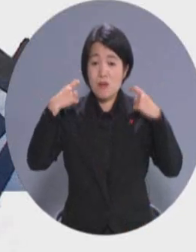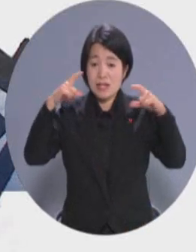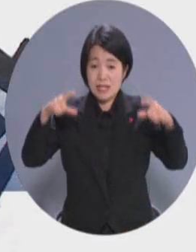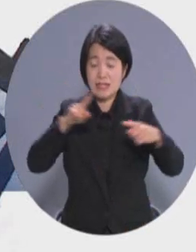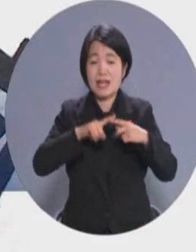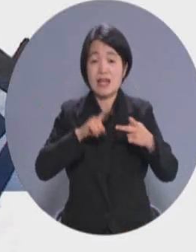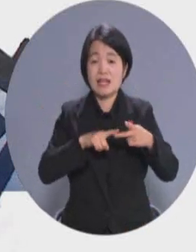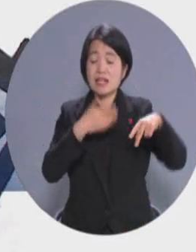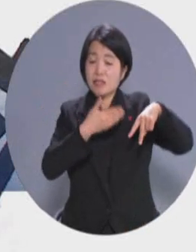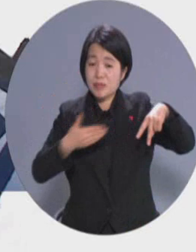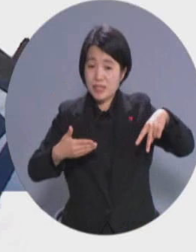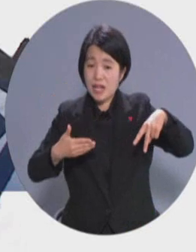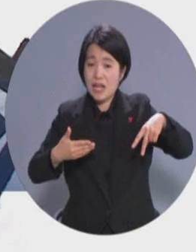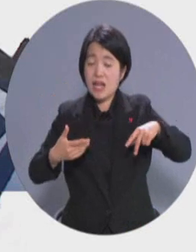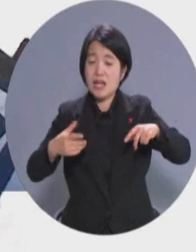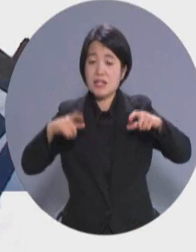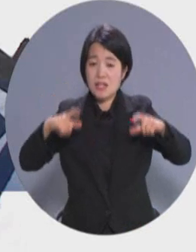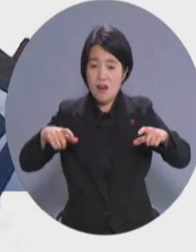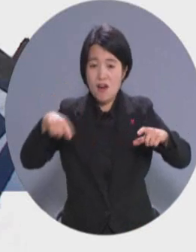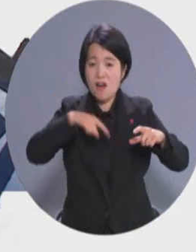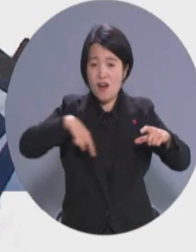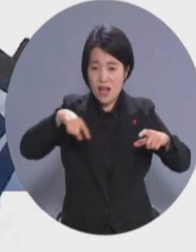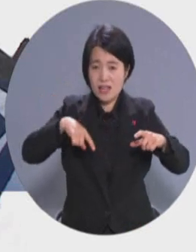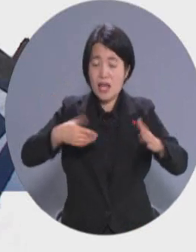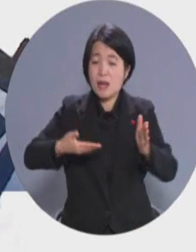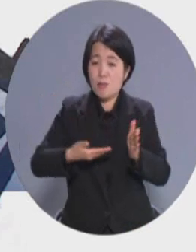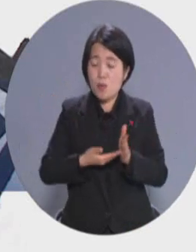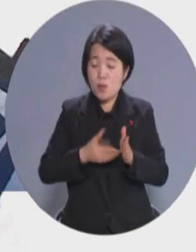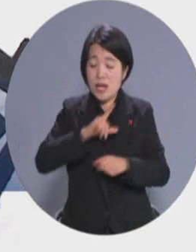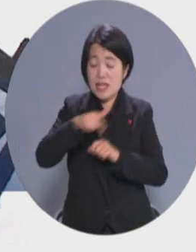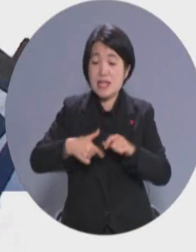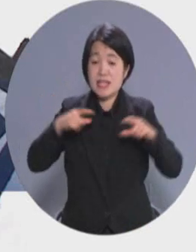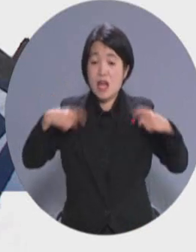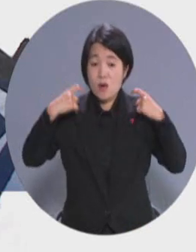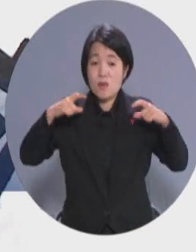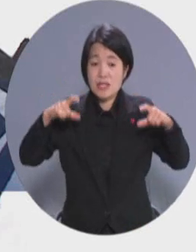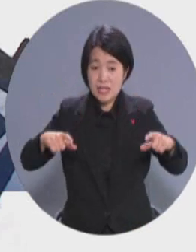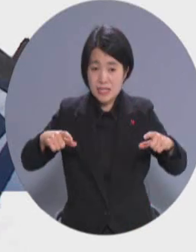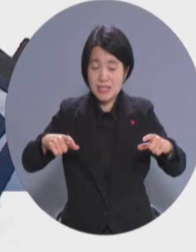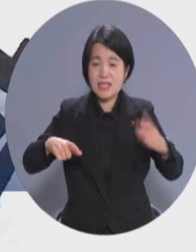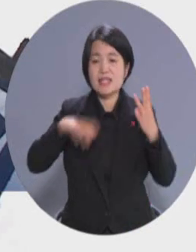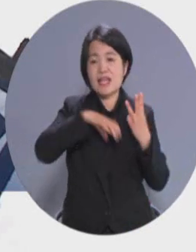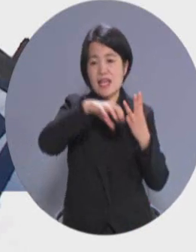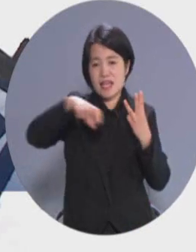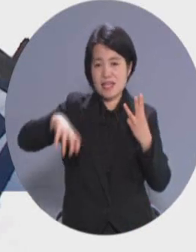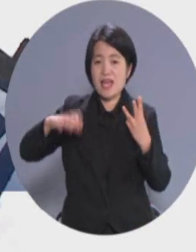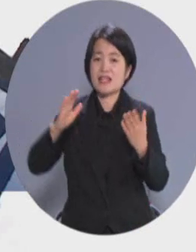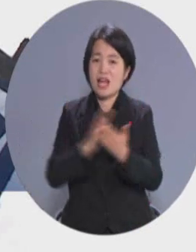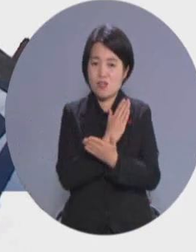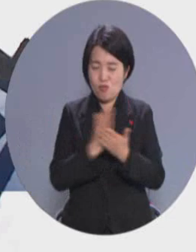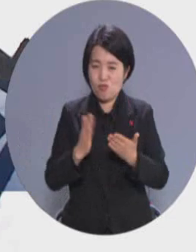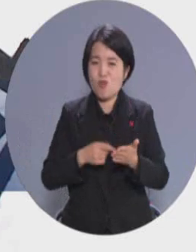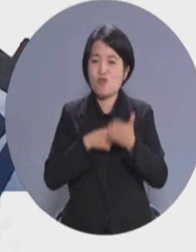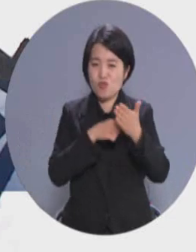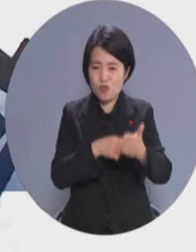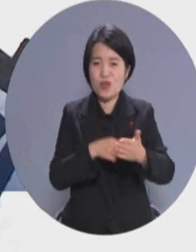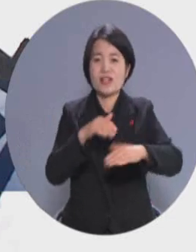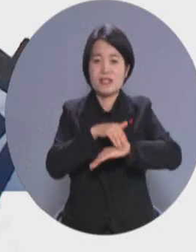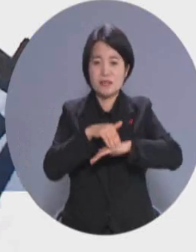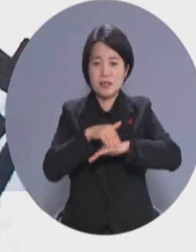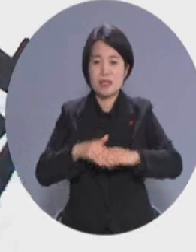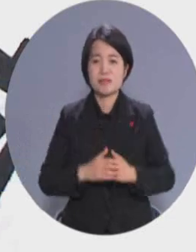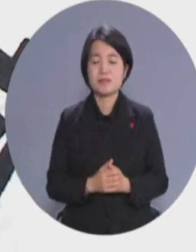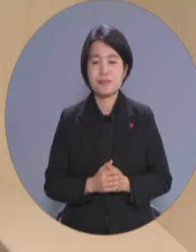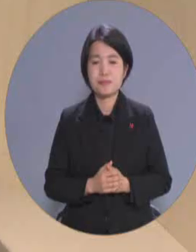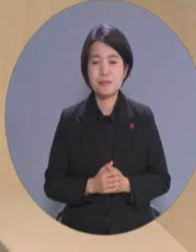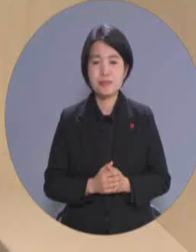그리고 섬진강권의 망덕 일대 관광단지 이렇게 3개 권역으로 나누어서 추진하고